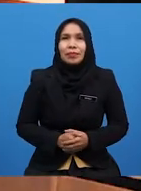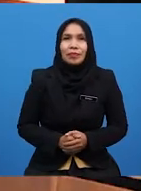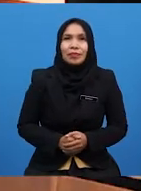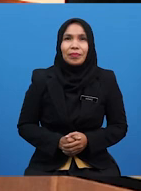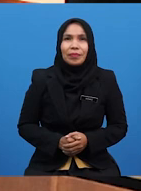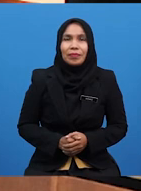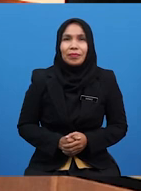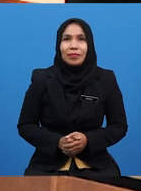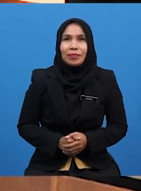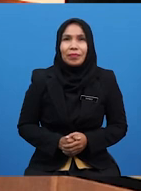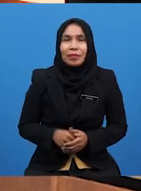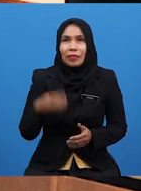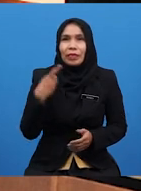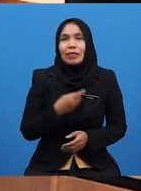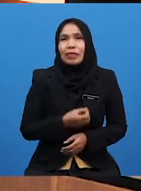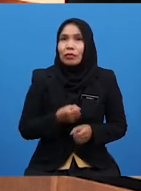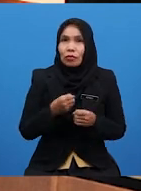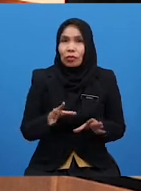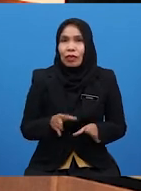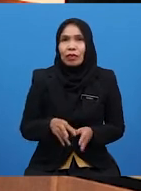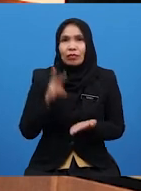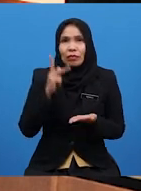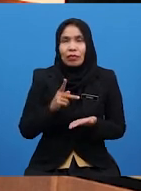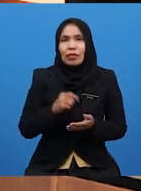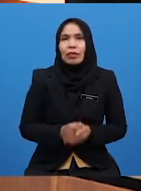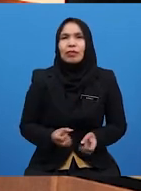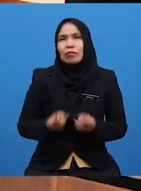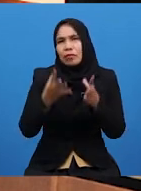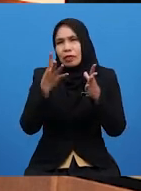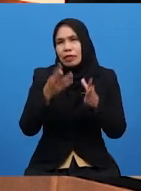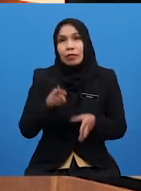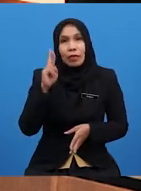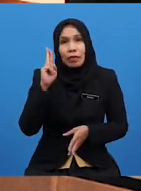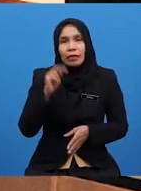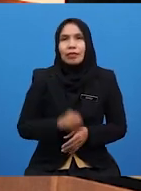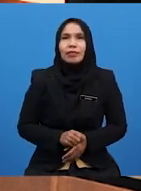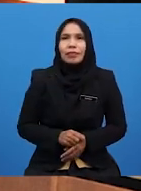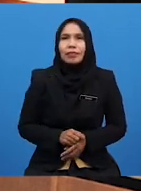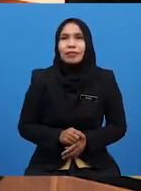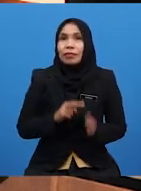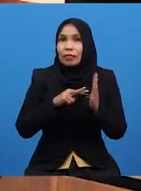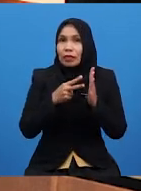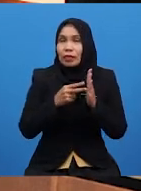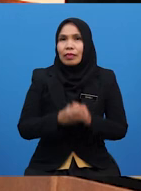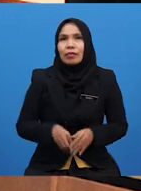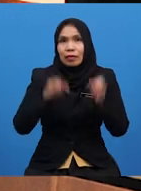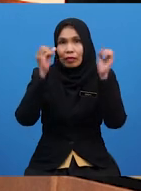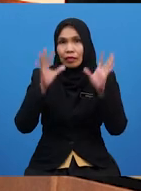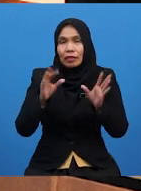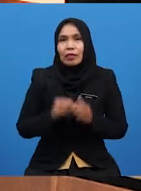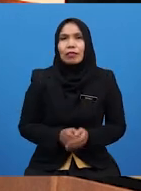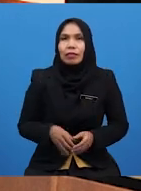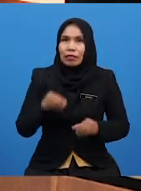sebentar tadi kita telah pun mengenal ipa-nya perkara tentang hiasan dalaman antaranya ialah